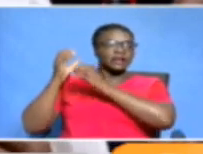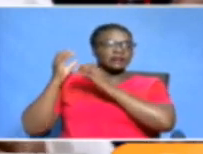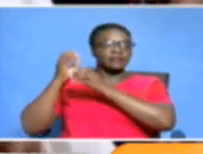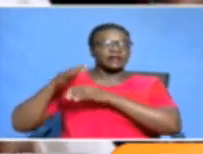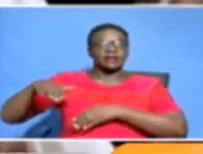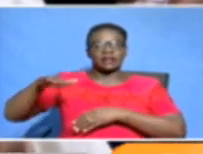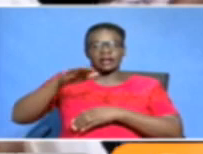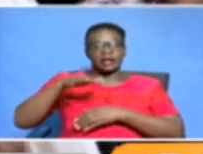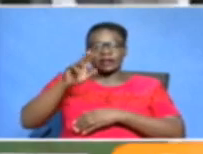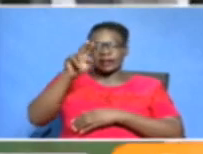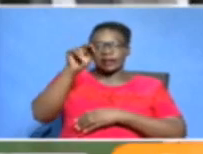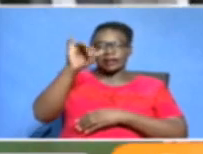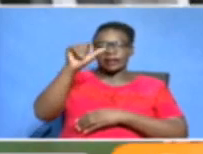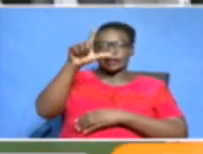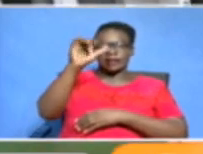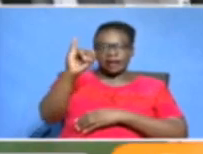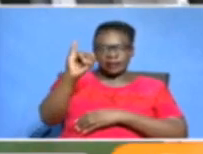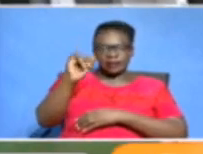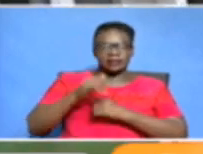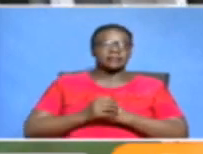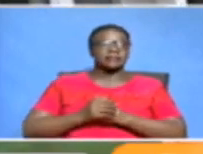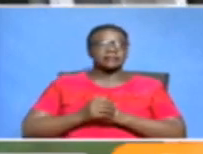eneo bunge la Nyali.